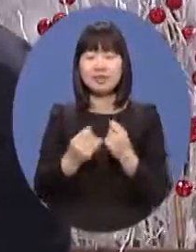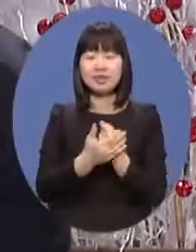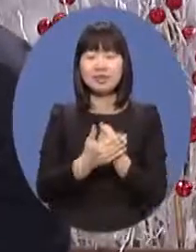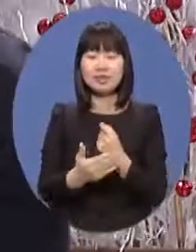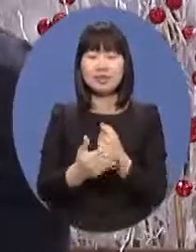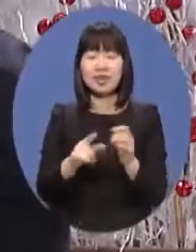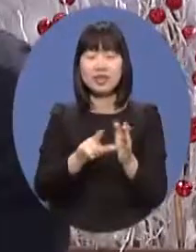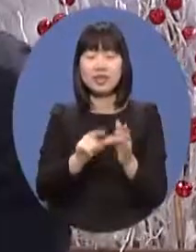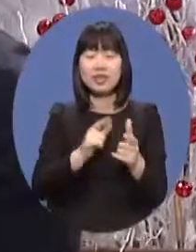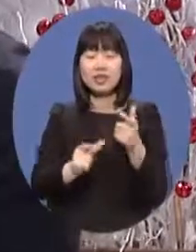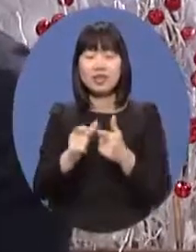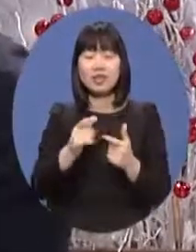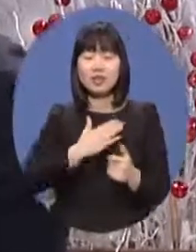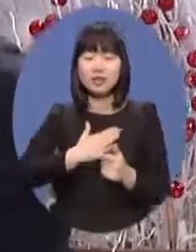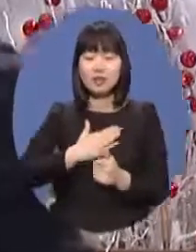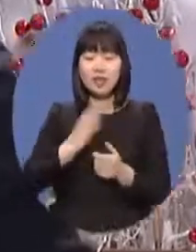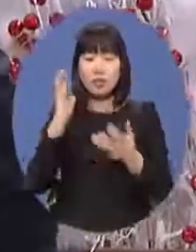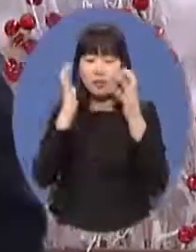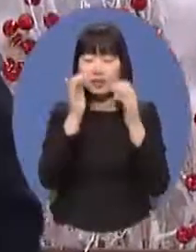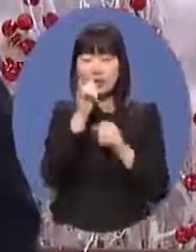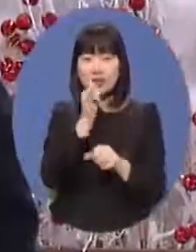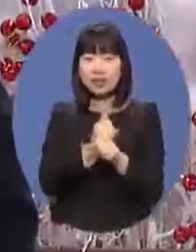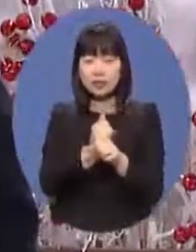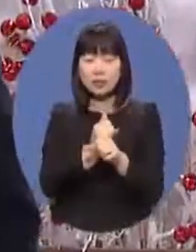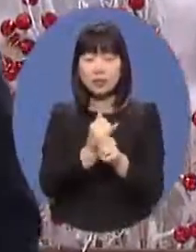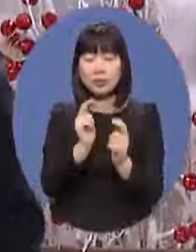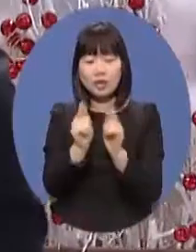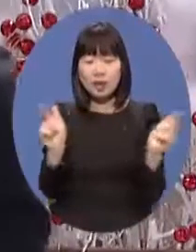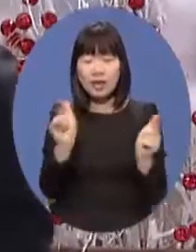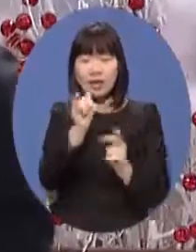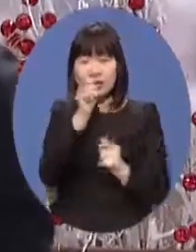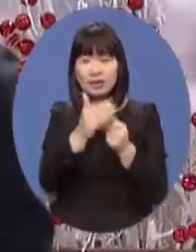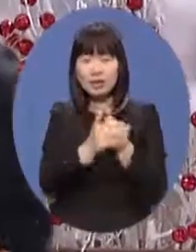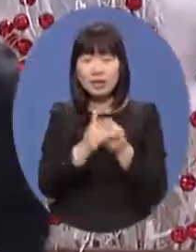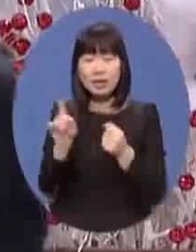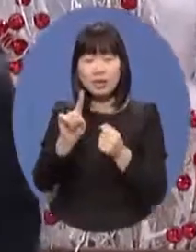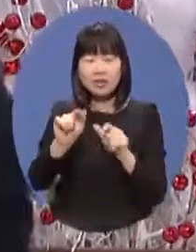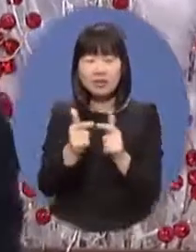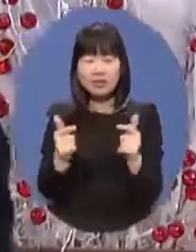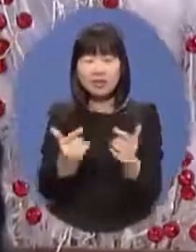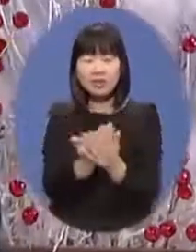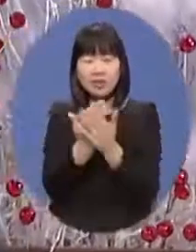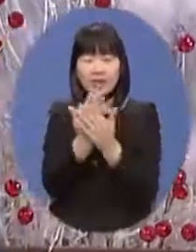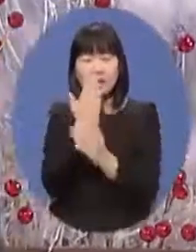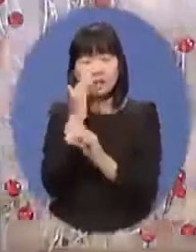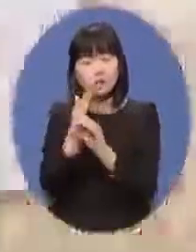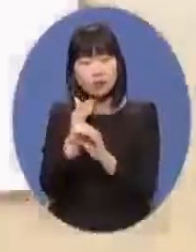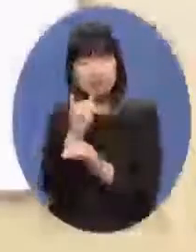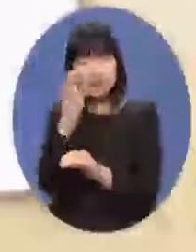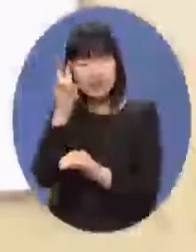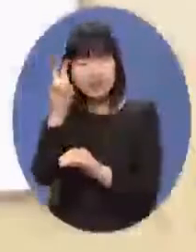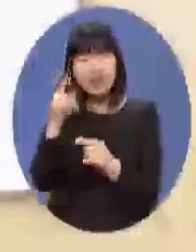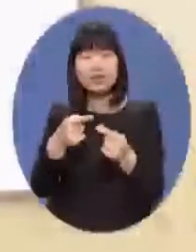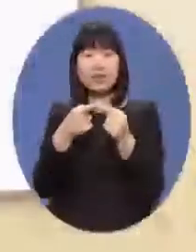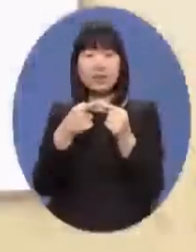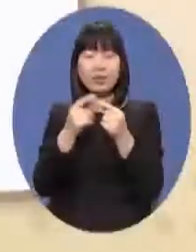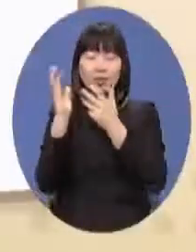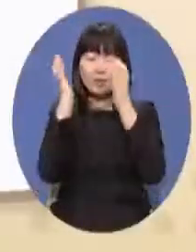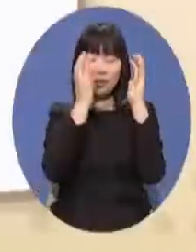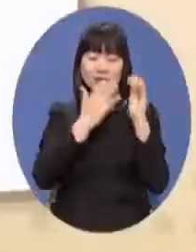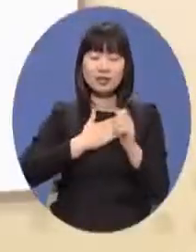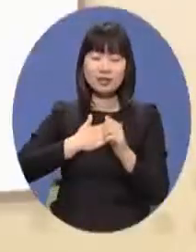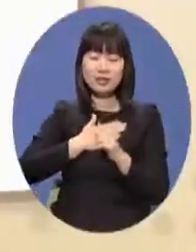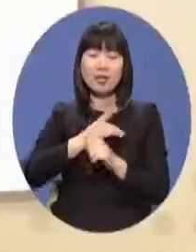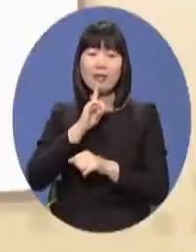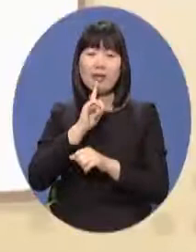시기는 훨씬 정서가 복잡해지고 다단해집니다. 그래서 어떤 것들이 좀 발달하게 되냐면 첫 번째로는 복합적인